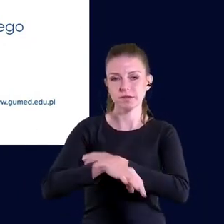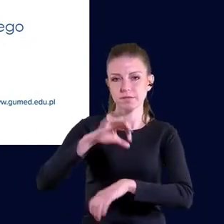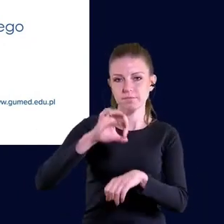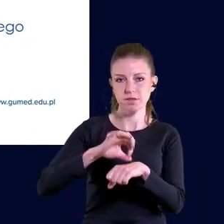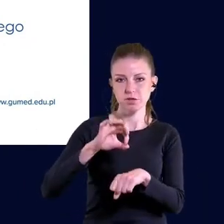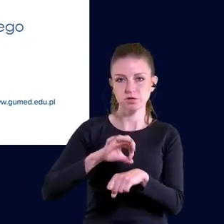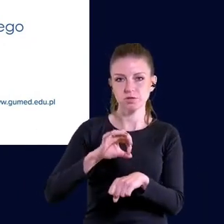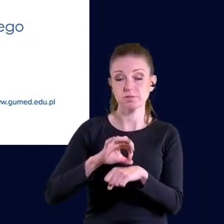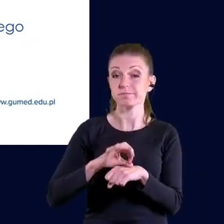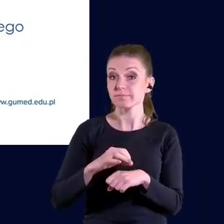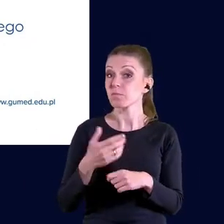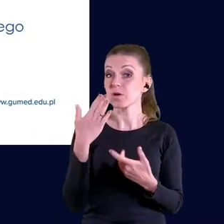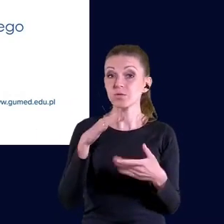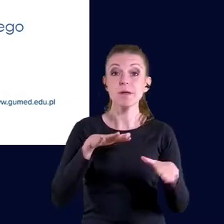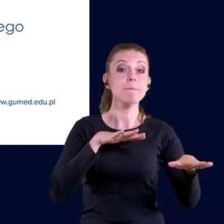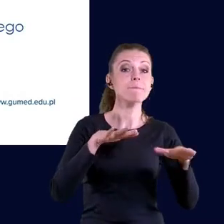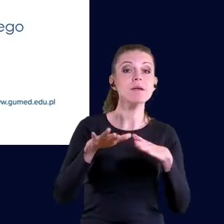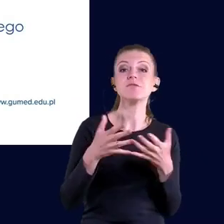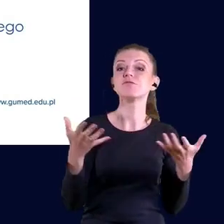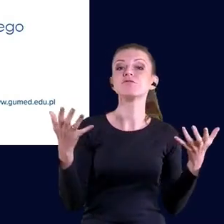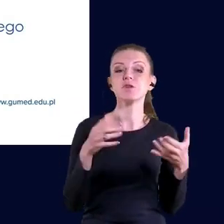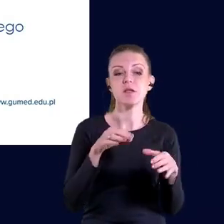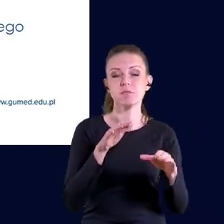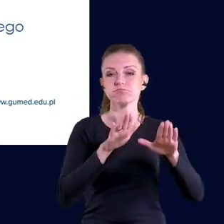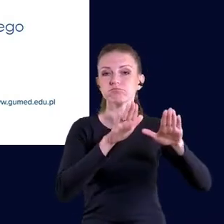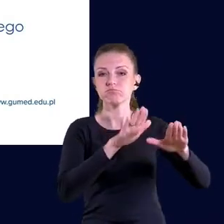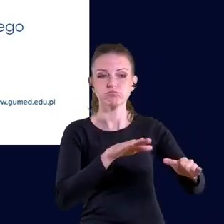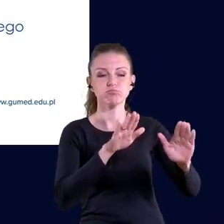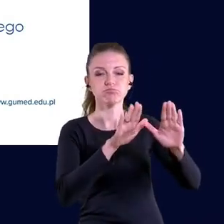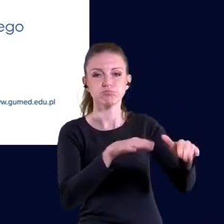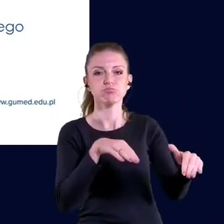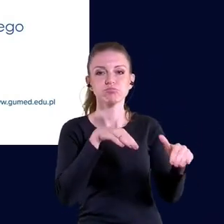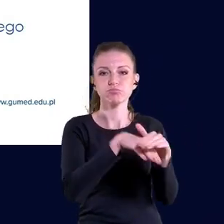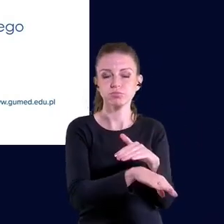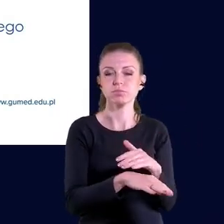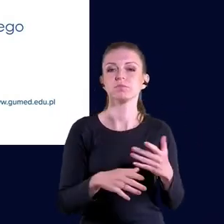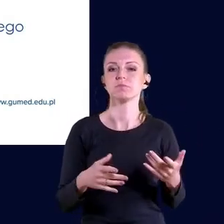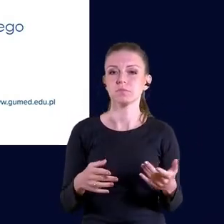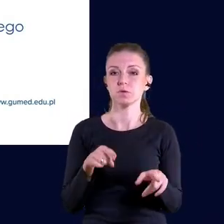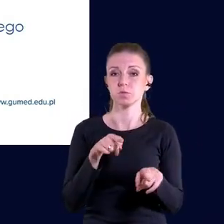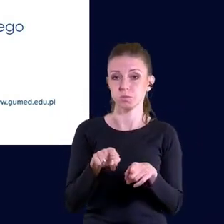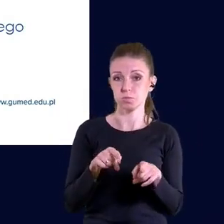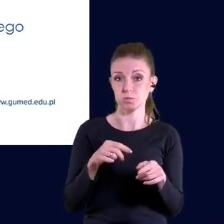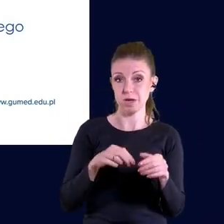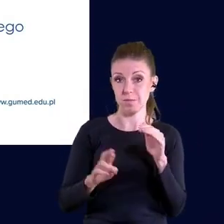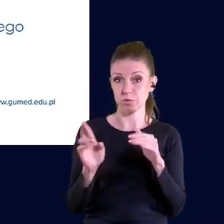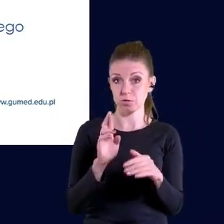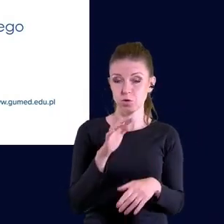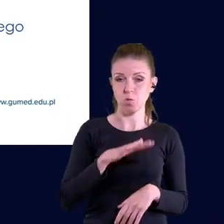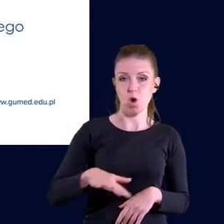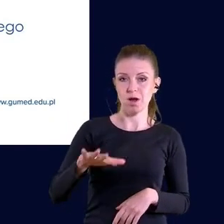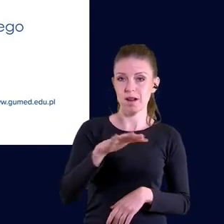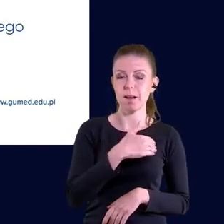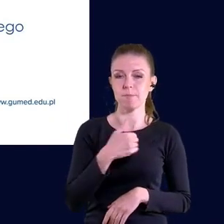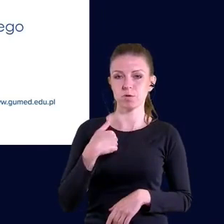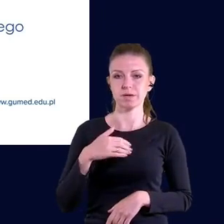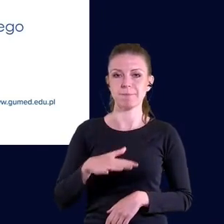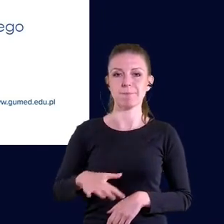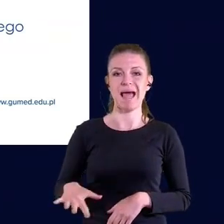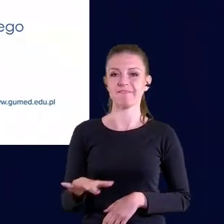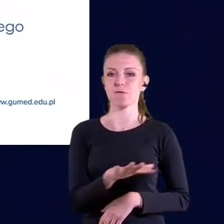wskazujące jako miejsce ich zdeponowania repozytorium GUMed będące jednocześnie repozytorium lokalnym polskiej platformy